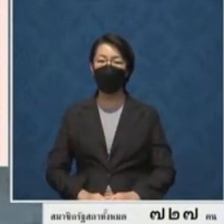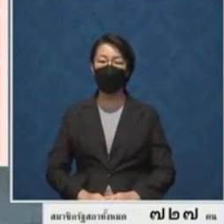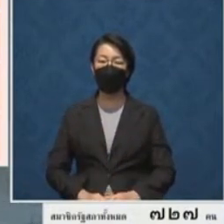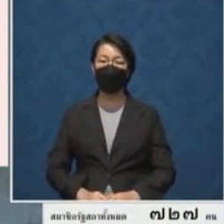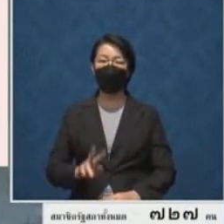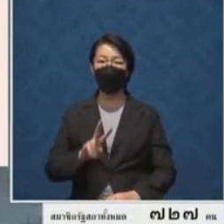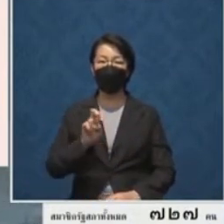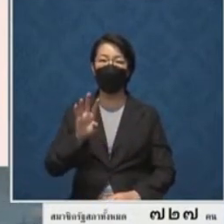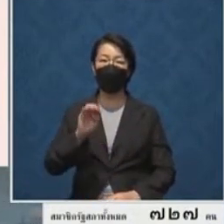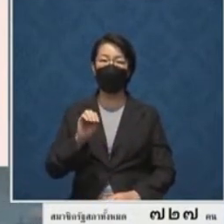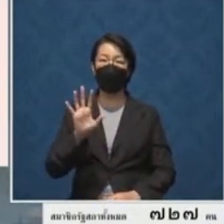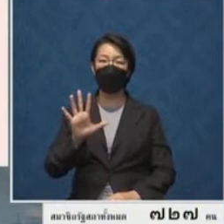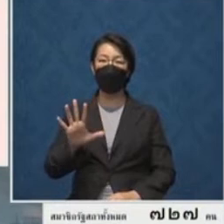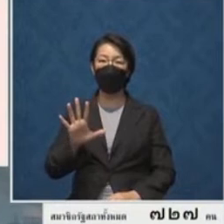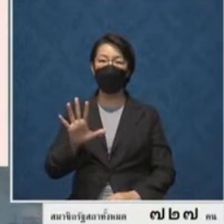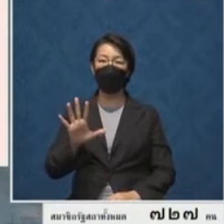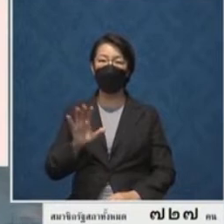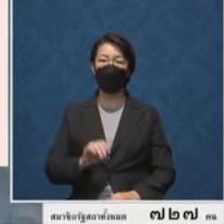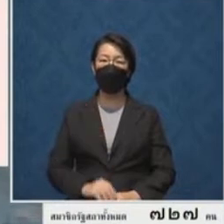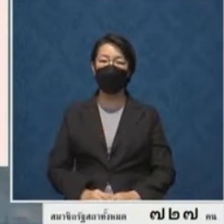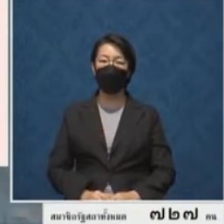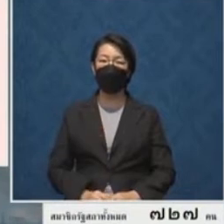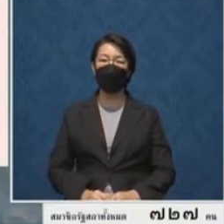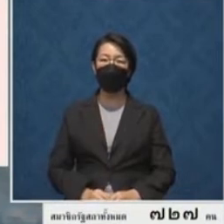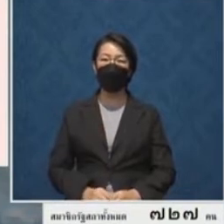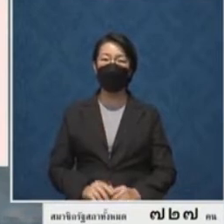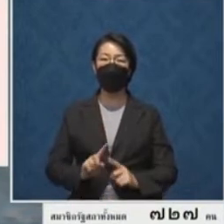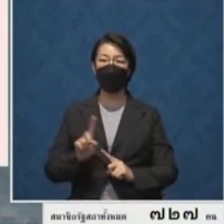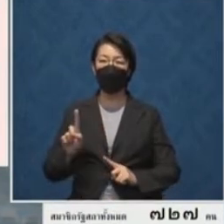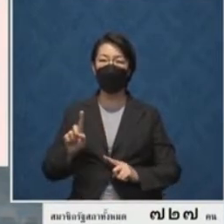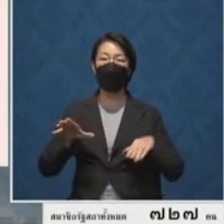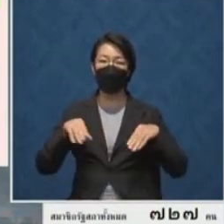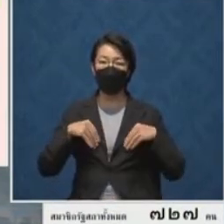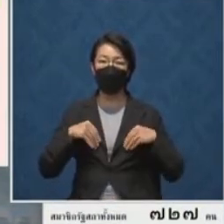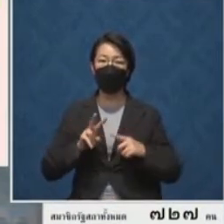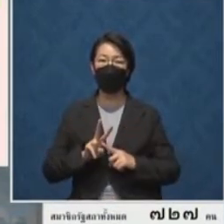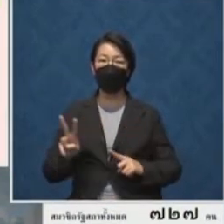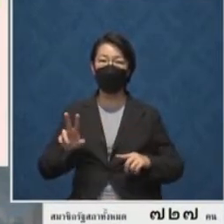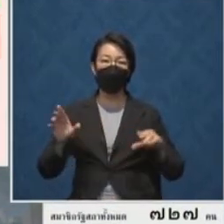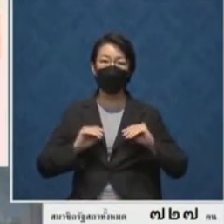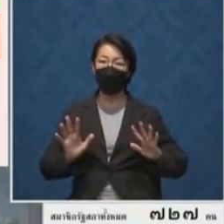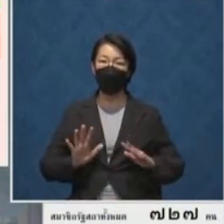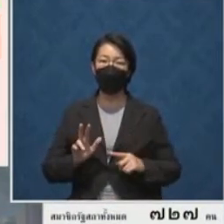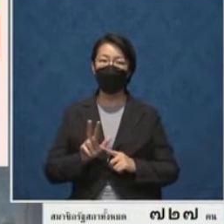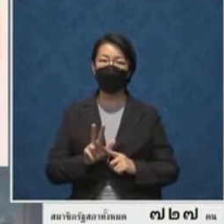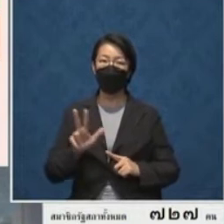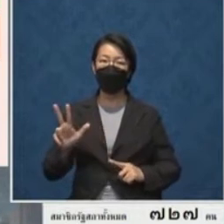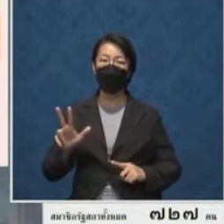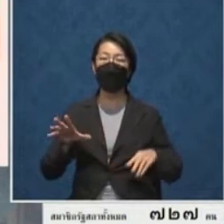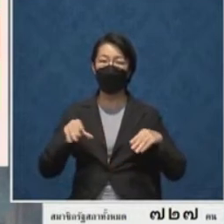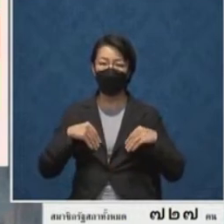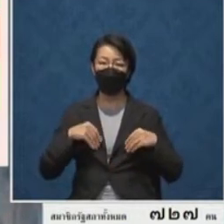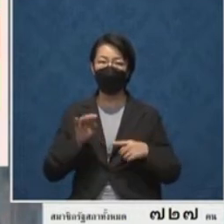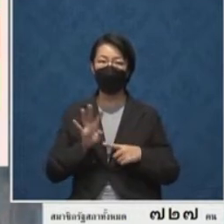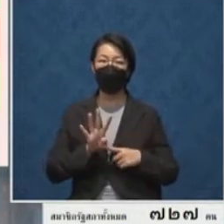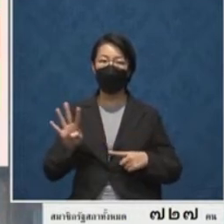นาสงประชา 1รับหลักการ2ไม่รับหลักการ3รับหลักการ4ไม่รับหลัก